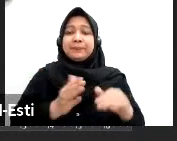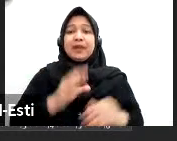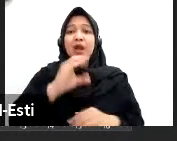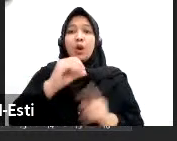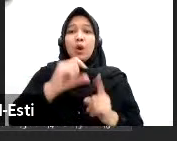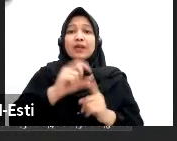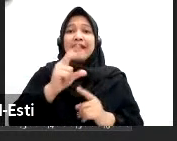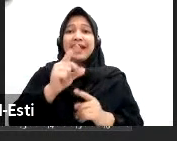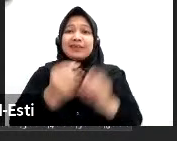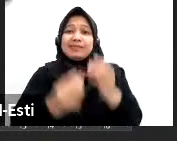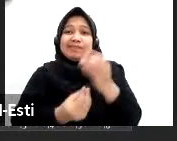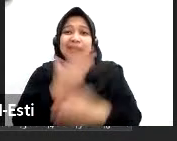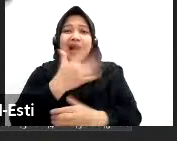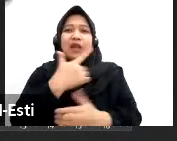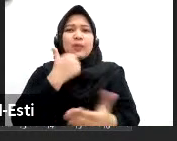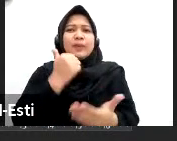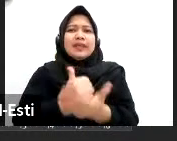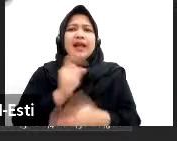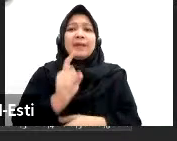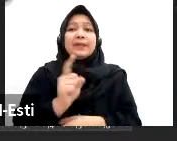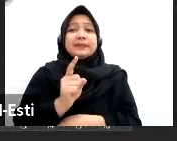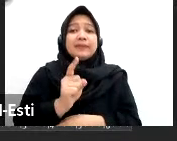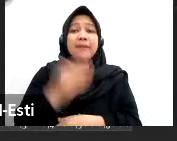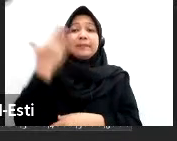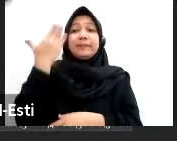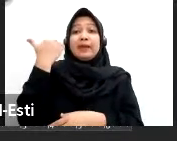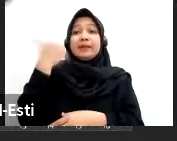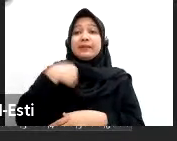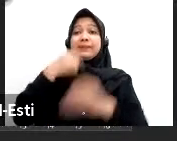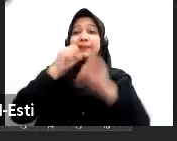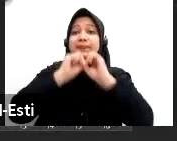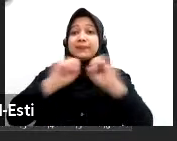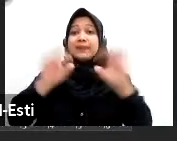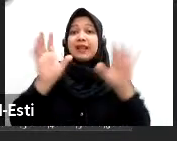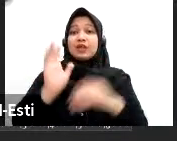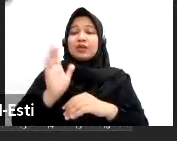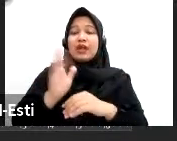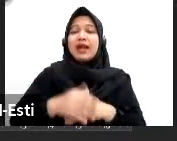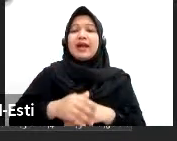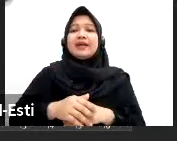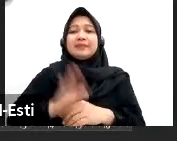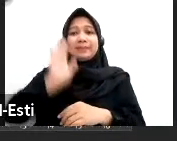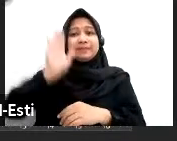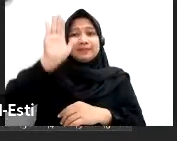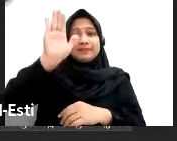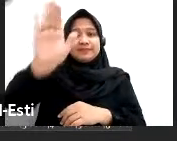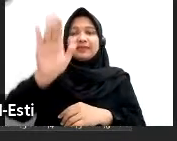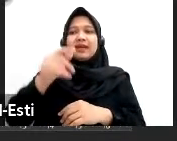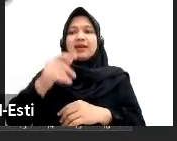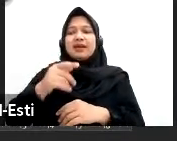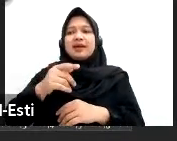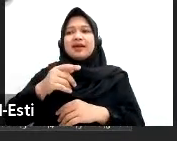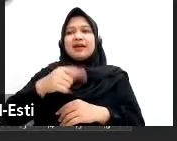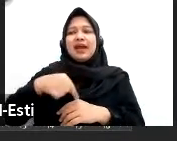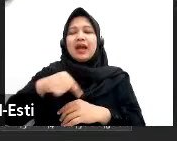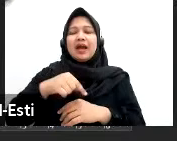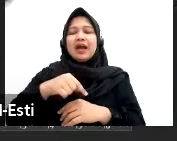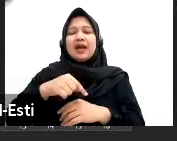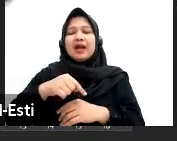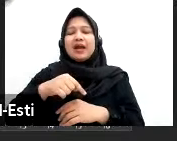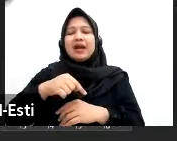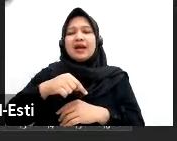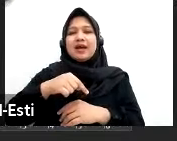dikembangkan Nah tadi sudah saya sampaikan terutama nanti kedepannya ini sudah kita sudah harus melakukan integrasi